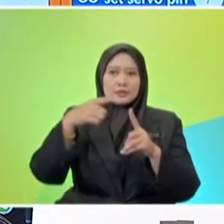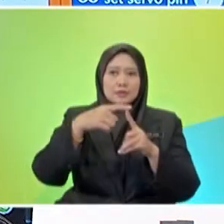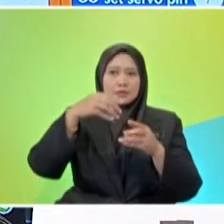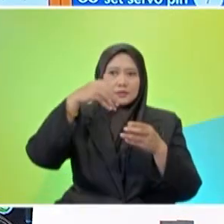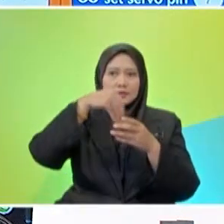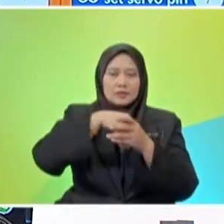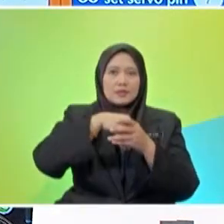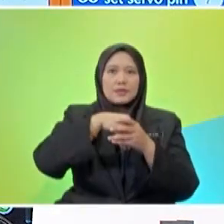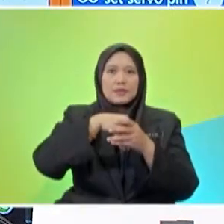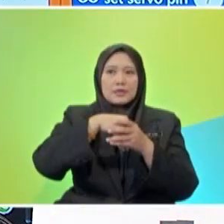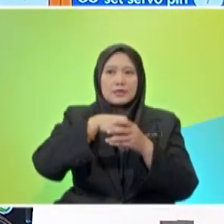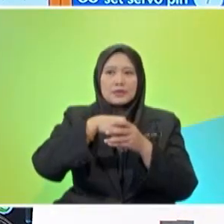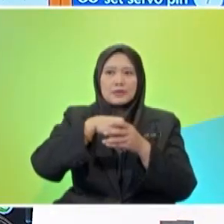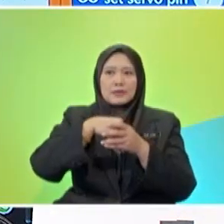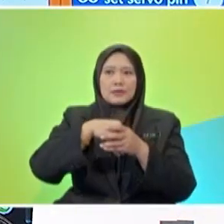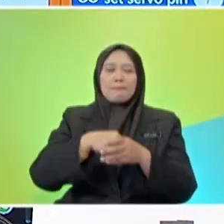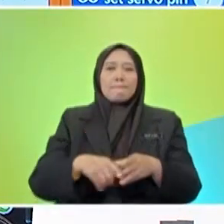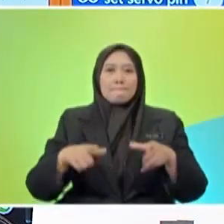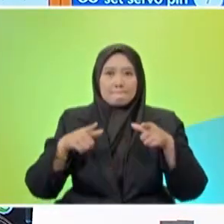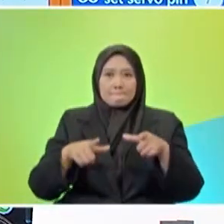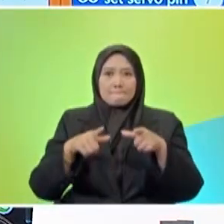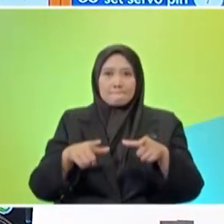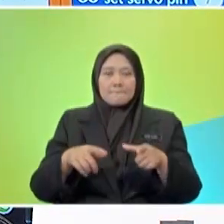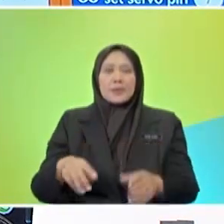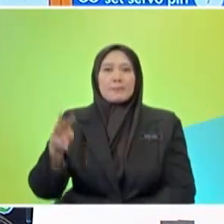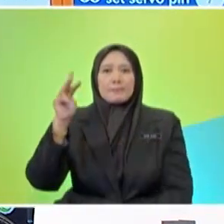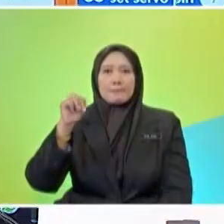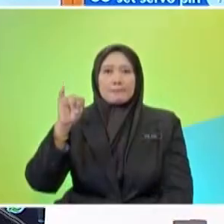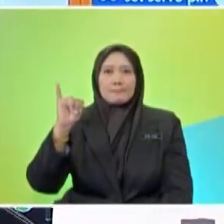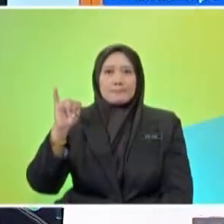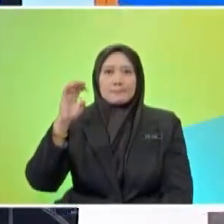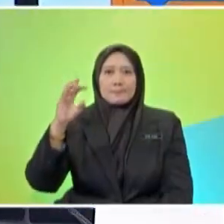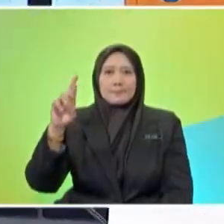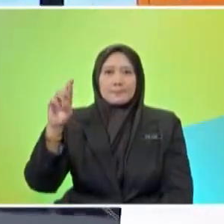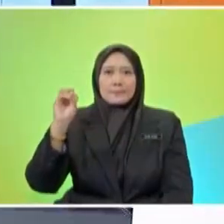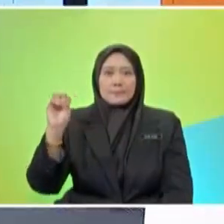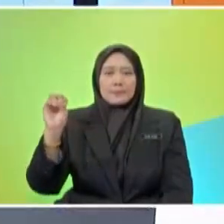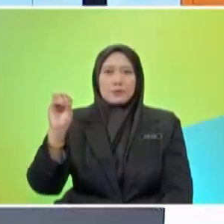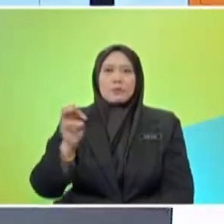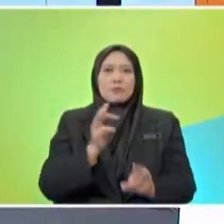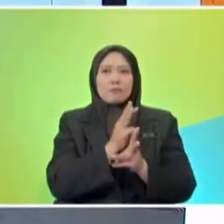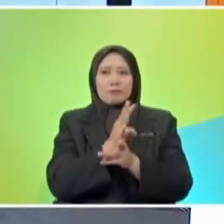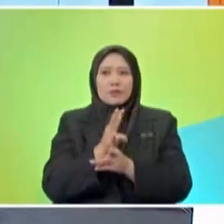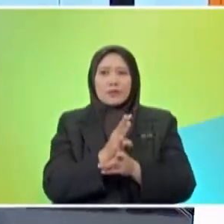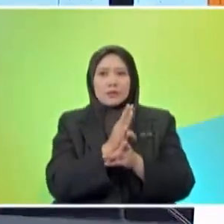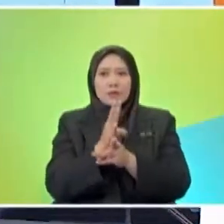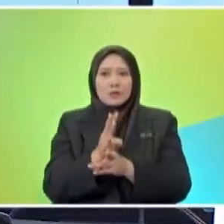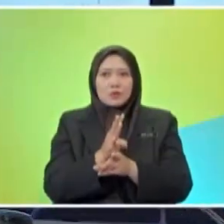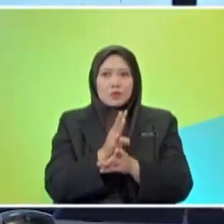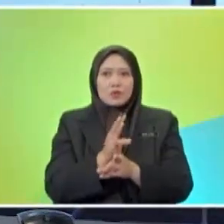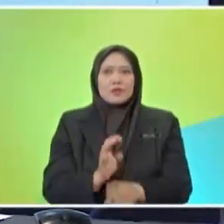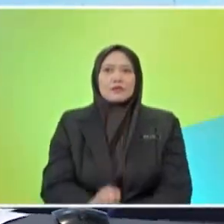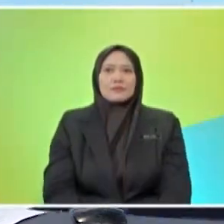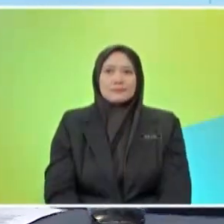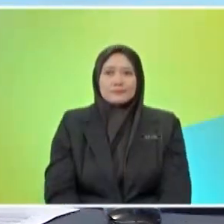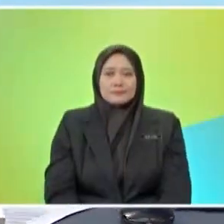papan mikro pengawal. Kejap dia tak nak duduk lah cikgu. Tak nak duduk diam okey, boleh. Okey, dan